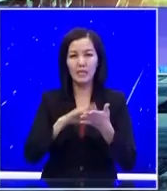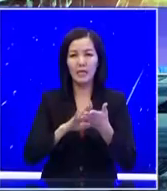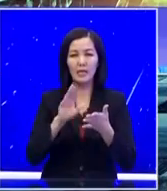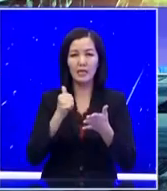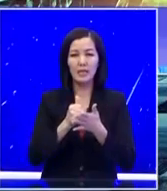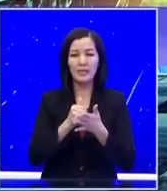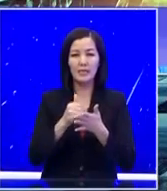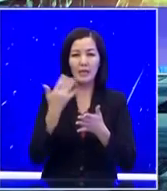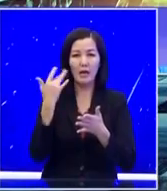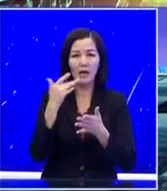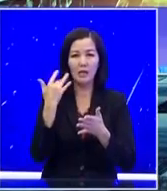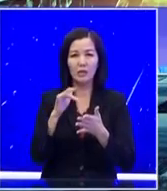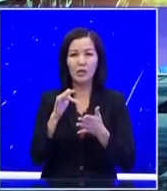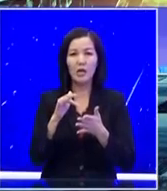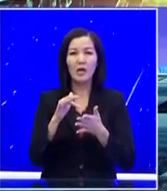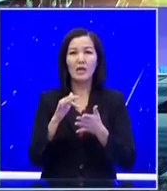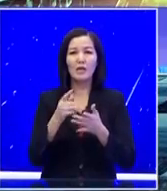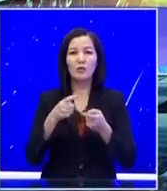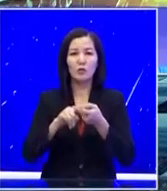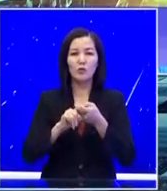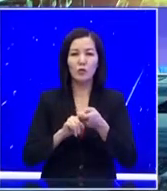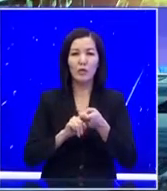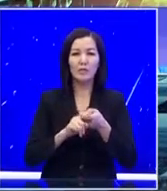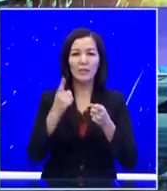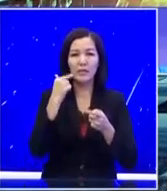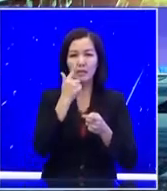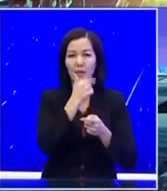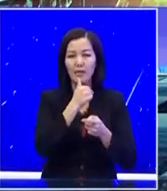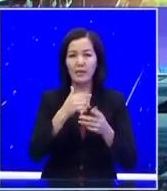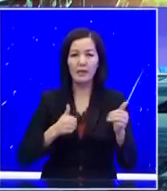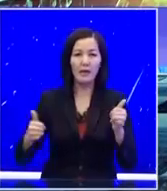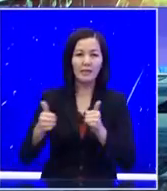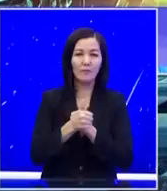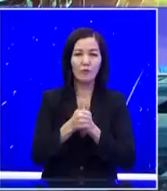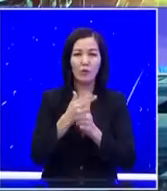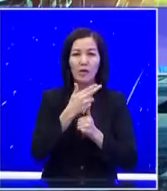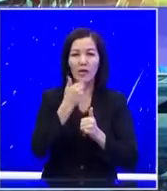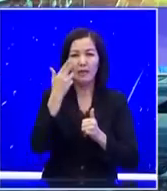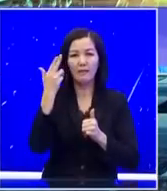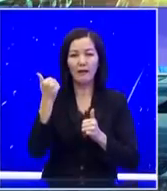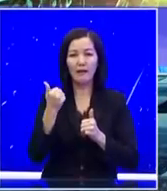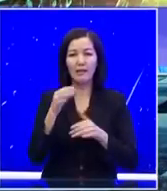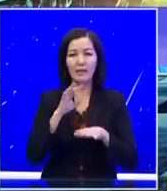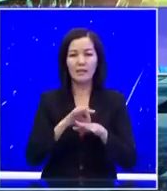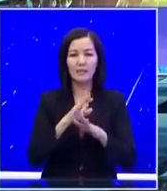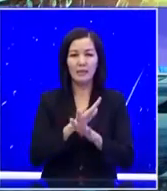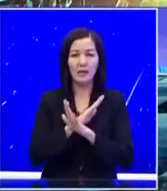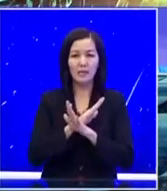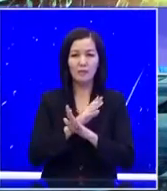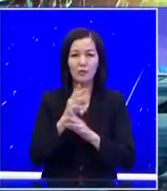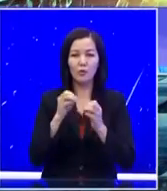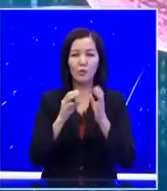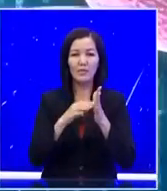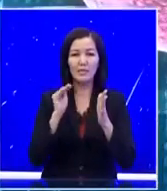тіркелген. Негізгісі ақ елі. Құрама штатта коронавирус жұқтырғандар саны Испаниядан асып түсті. Ал Италияда бұл індеттен қайтыс болғандар